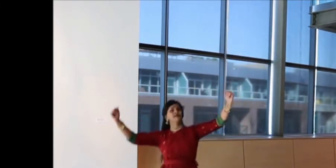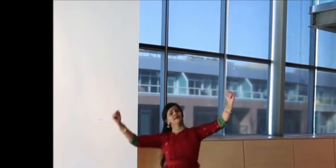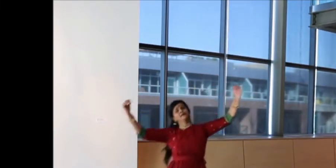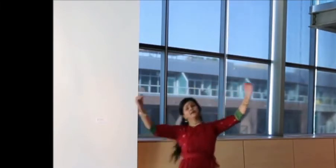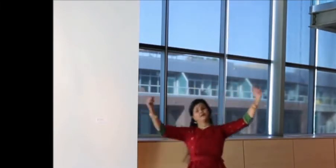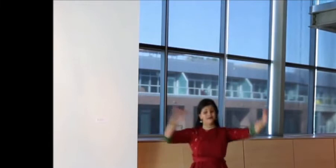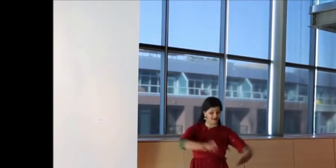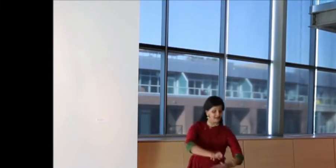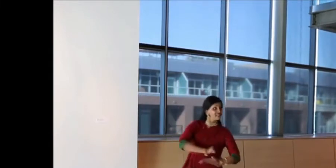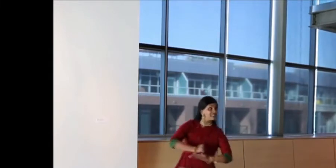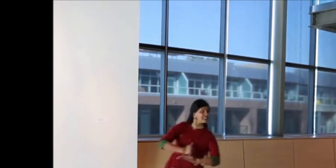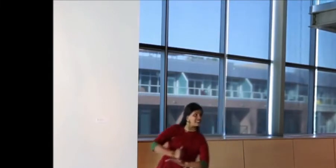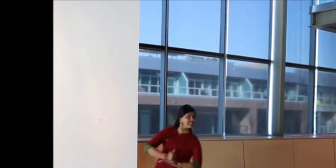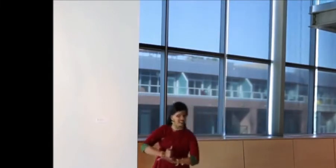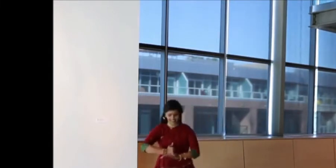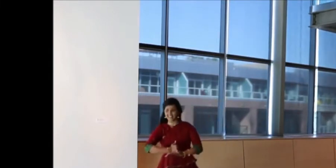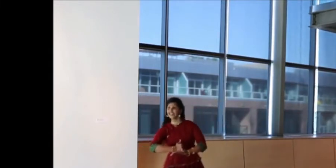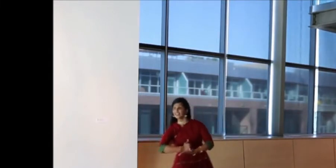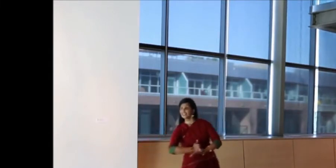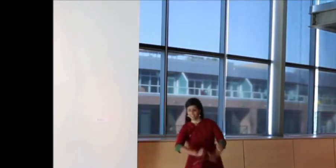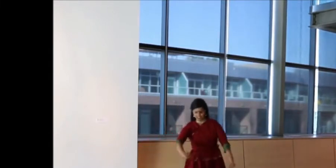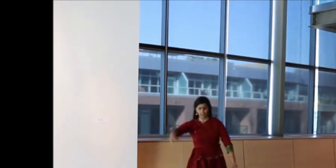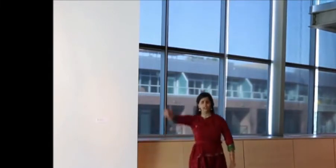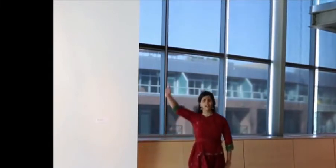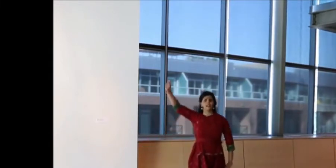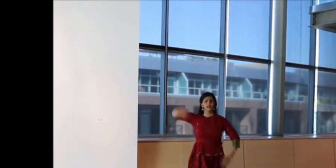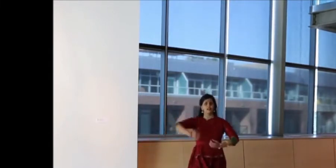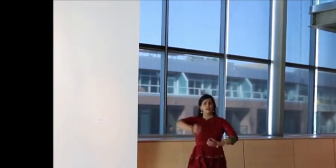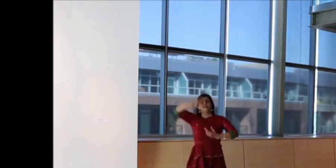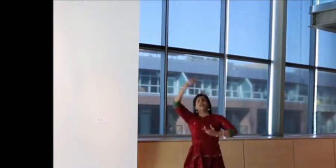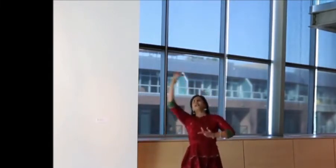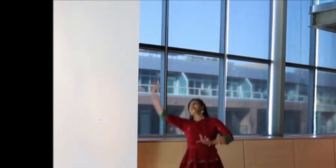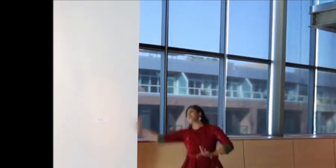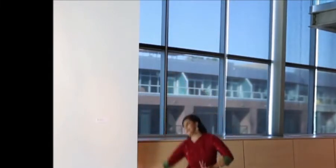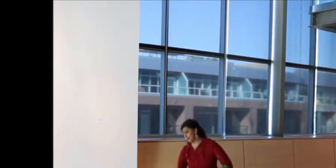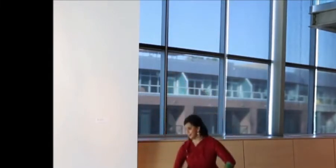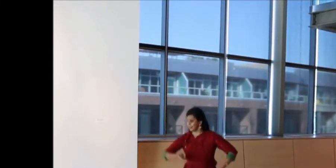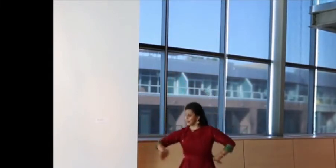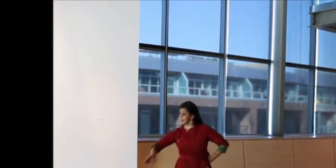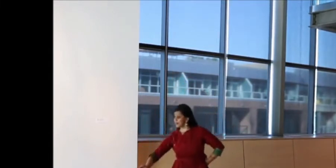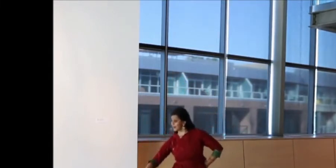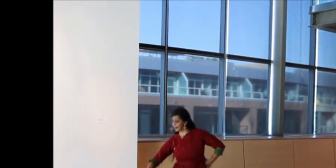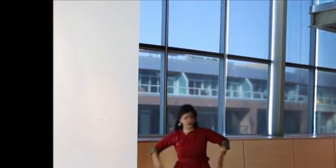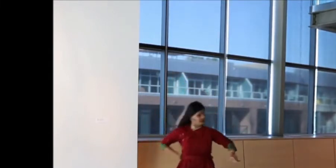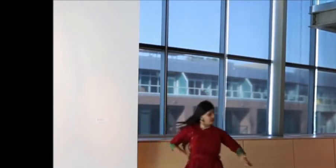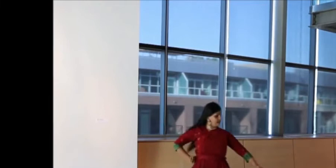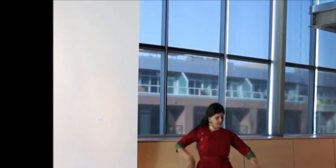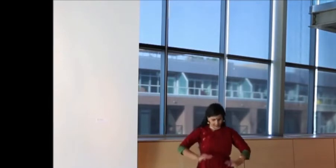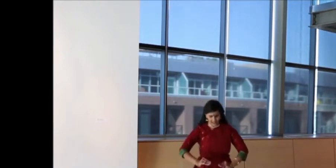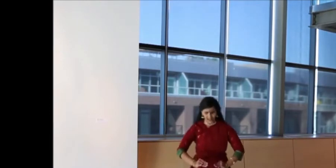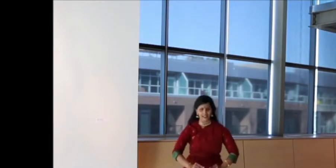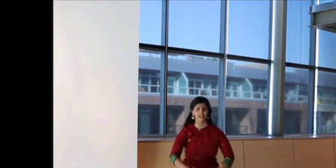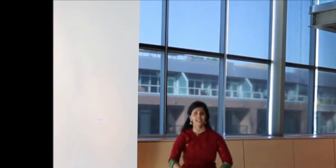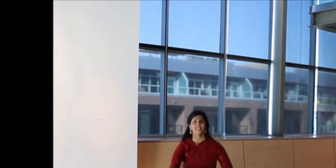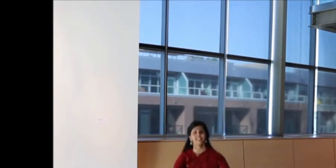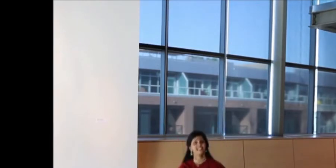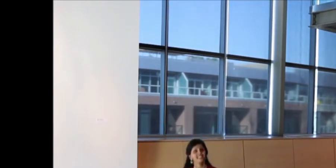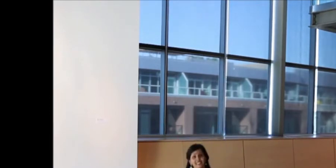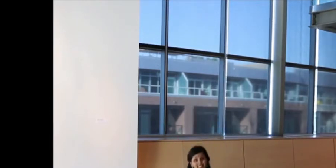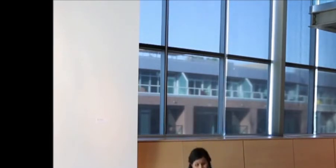ஹர சிவன் மகன் முருகன் முருகன் முருகன் அருள் தரும் குரு பரன் குமரன் குமரன்